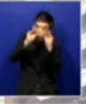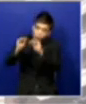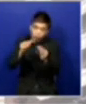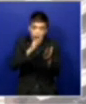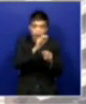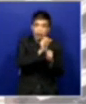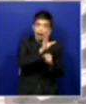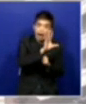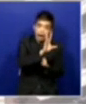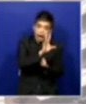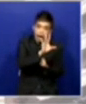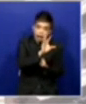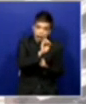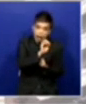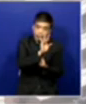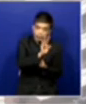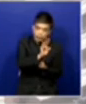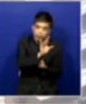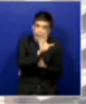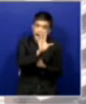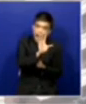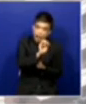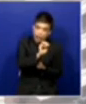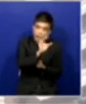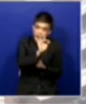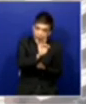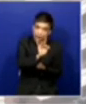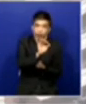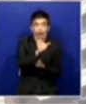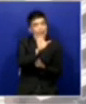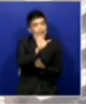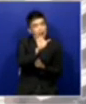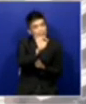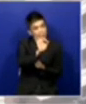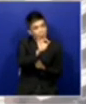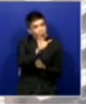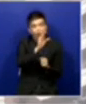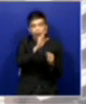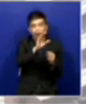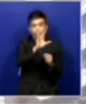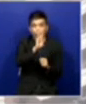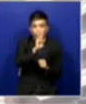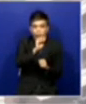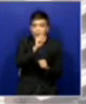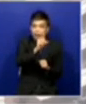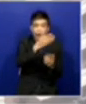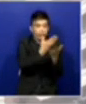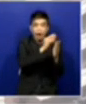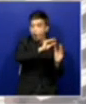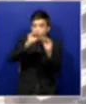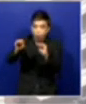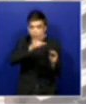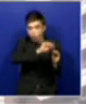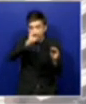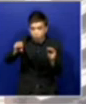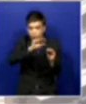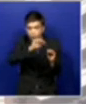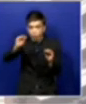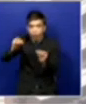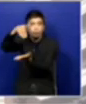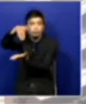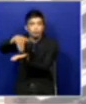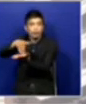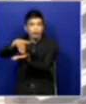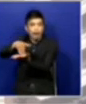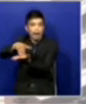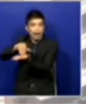59โอน60โอน61โอนครับเม็ดเงินรวม 53,000 ล้านเอาไปไว้งบกลางเป็นส่วน